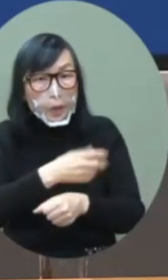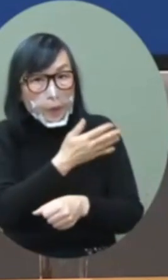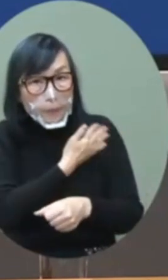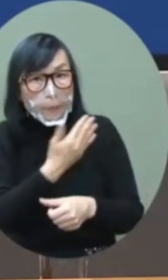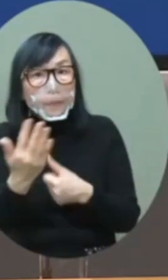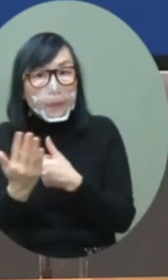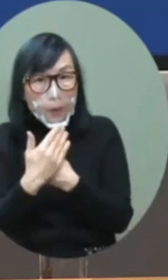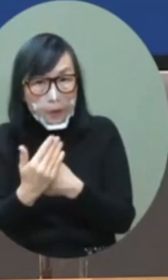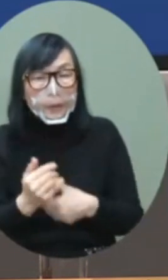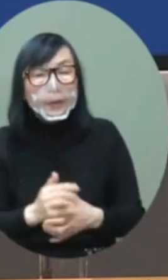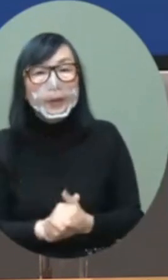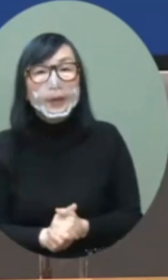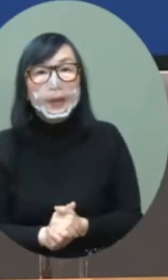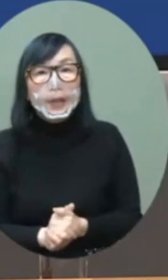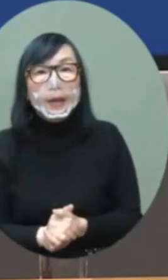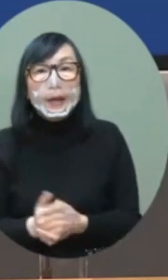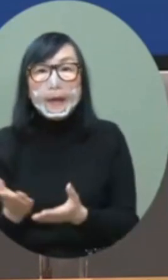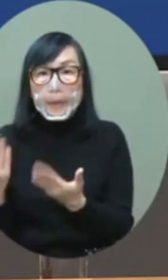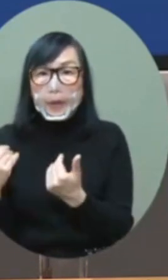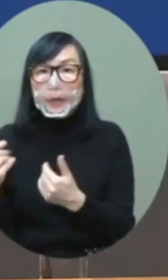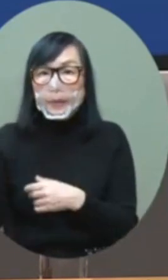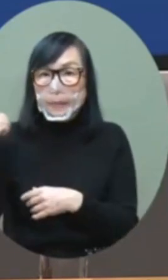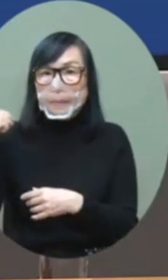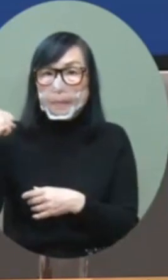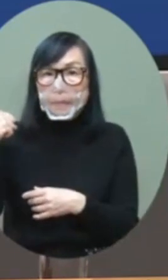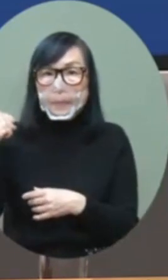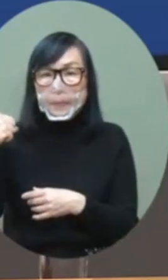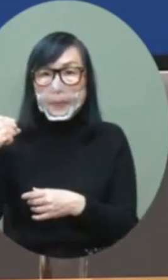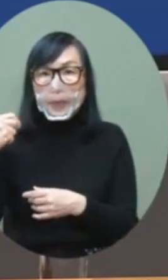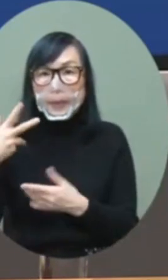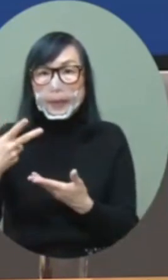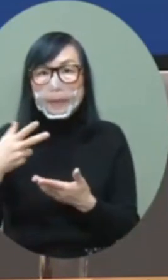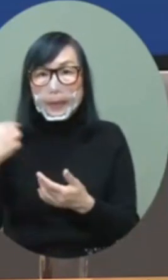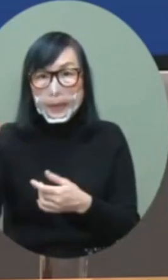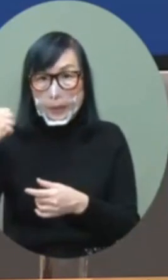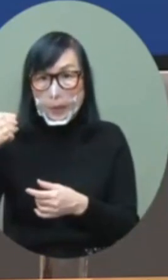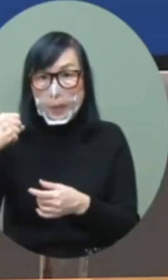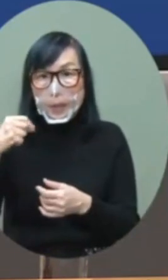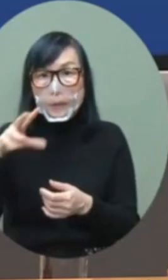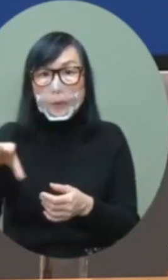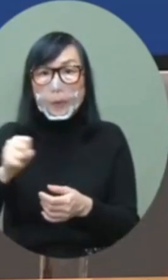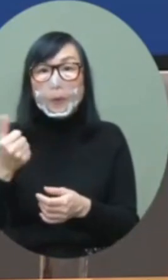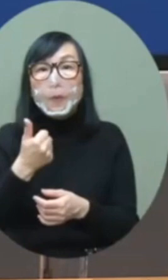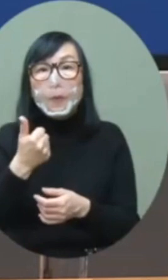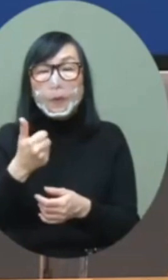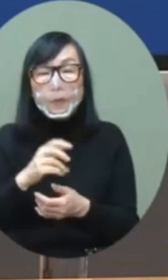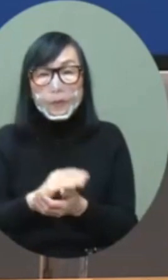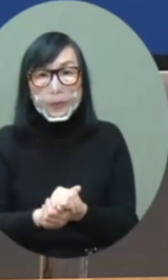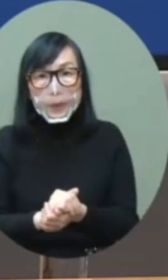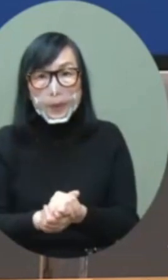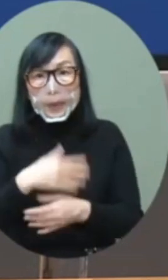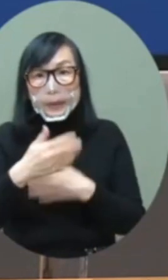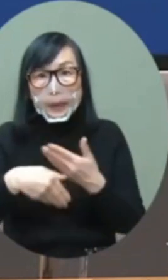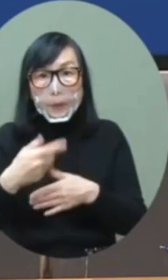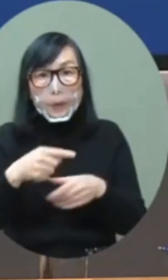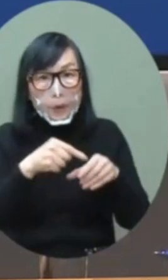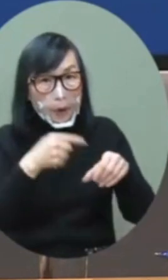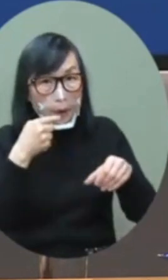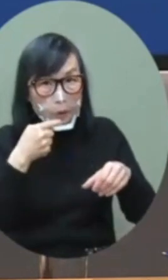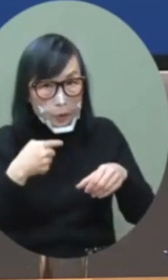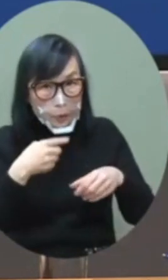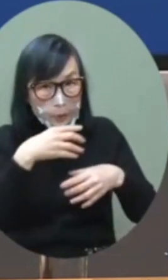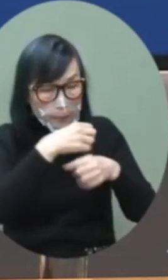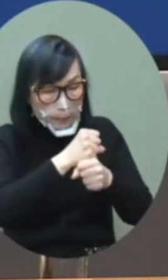幫我哋做嚇，令到我哋有呢個能力嚇。咁我哋必須要把呢個能力咧係用好，嚟到去透過核酸檢測